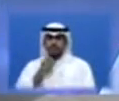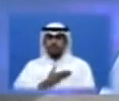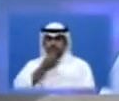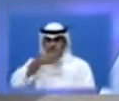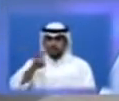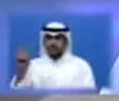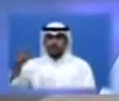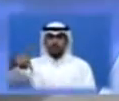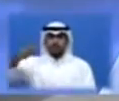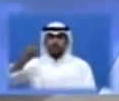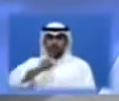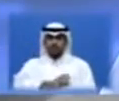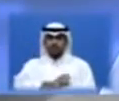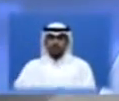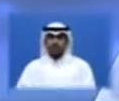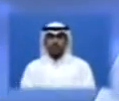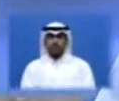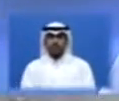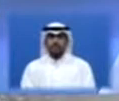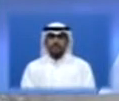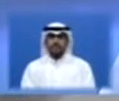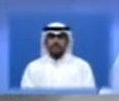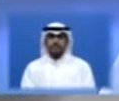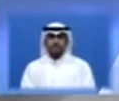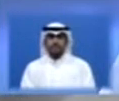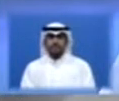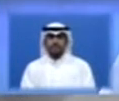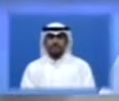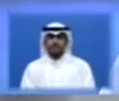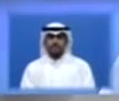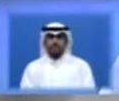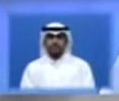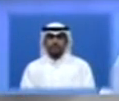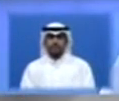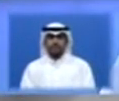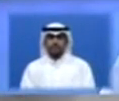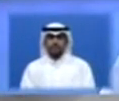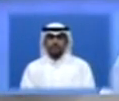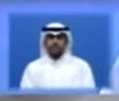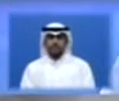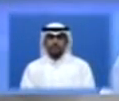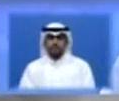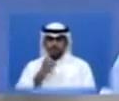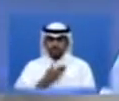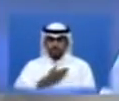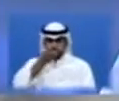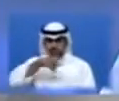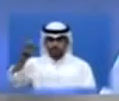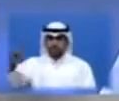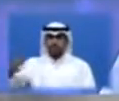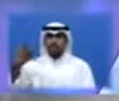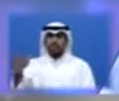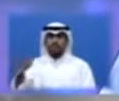عمر ناهز 62. انتقل إلى رحمة الله تعالى سعود خليفة عيسى الدين عن عمر